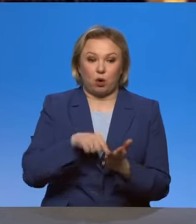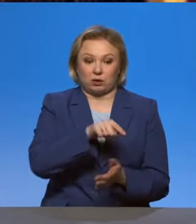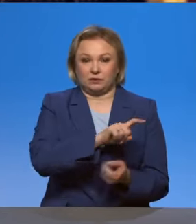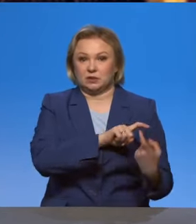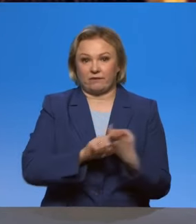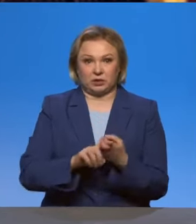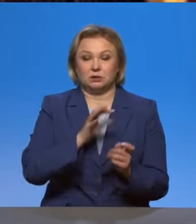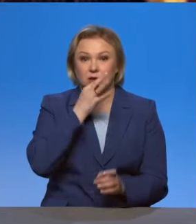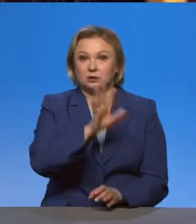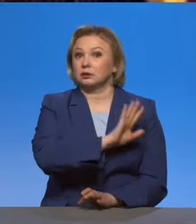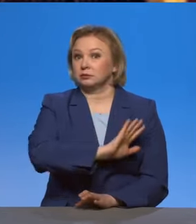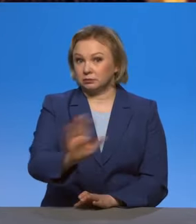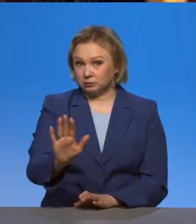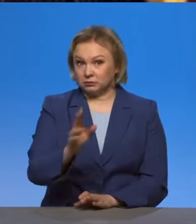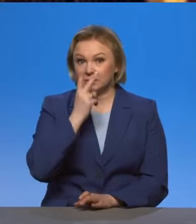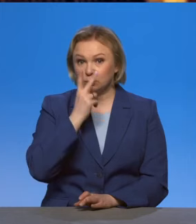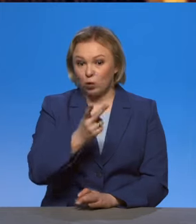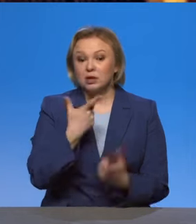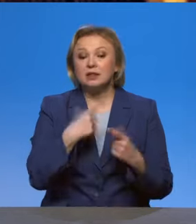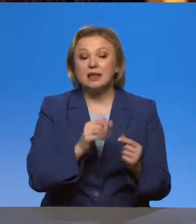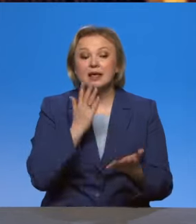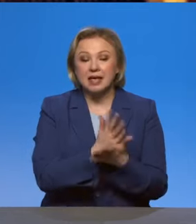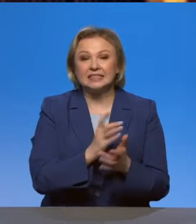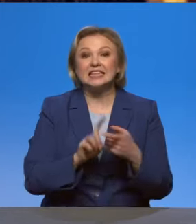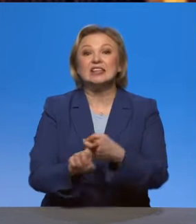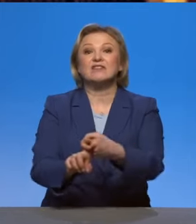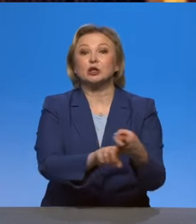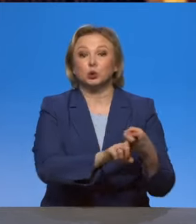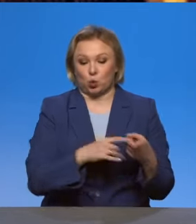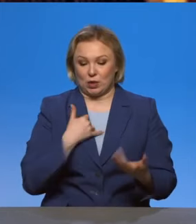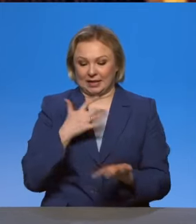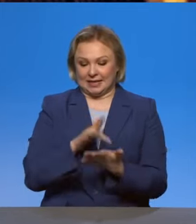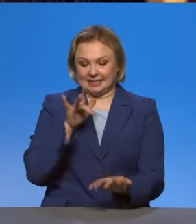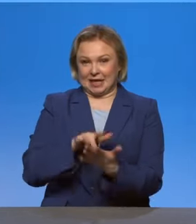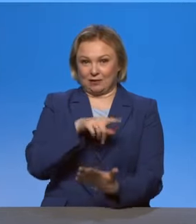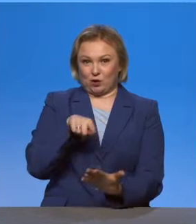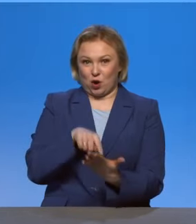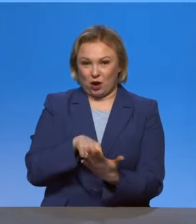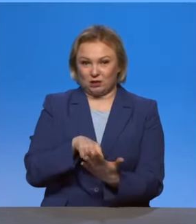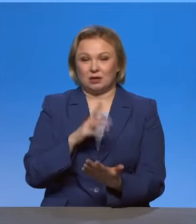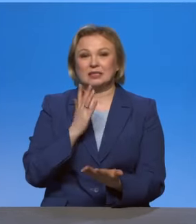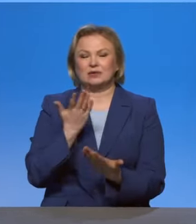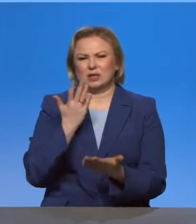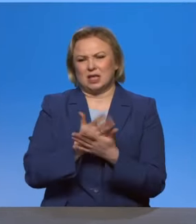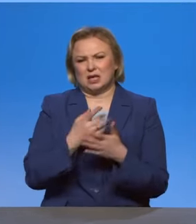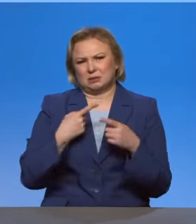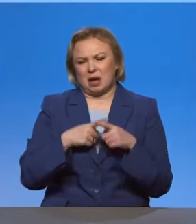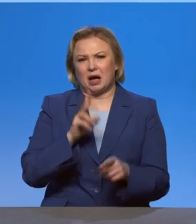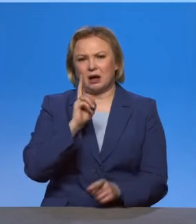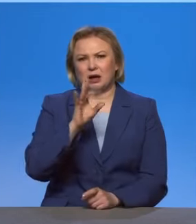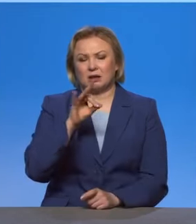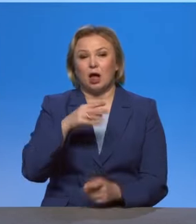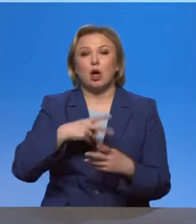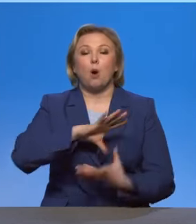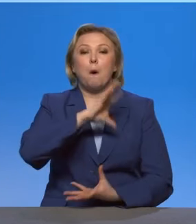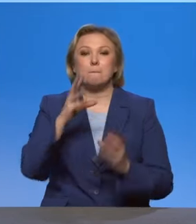так, смотрим, где есть инфраструктура, да, вот у нас есть центр города, сегодня есть механизм КРТ, это комплексное развитие